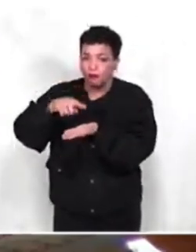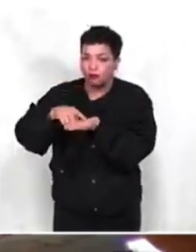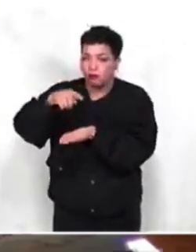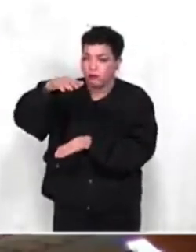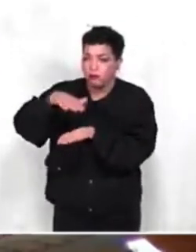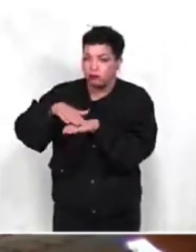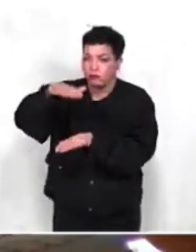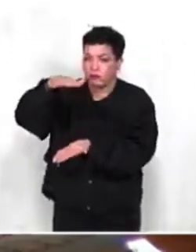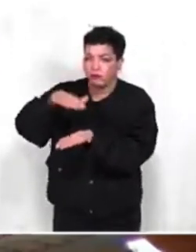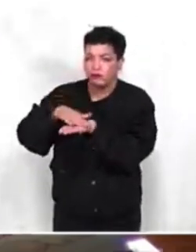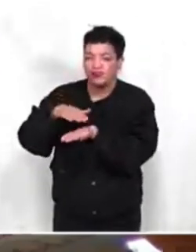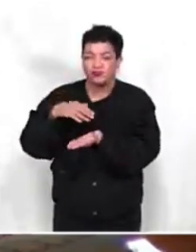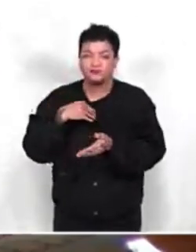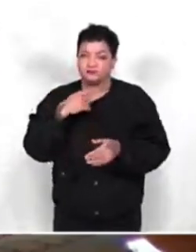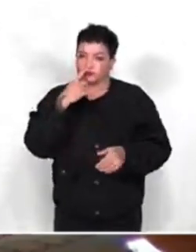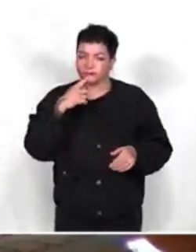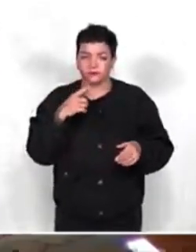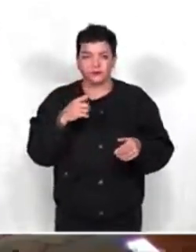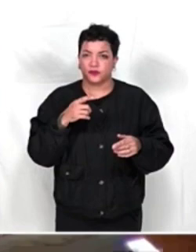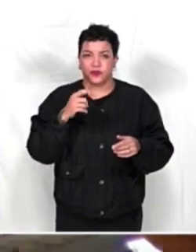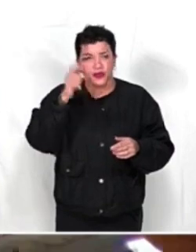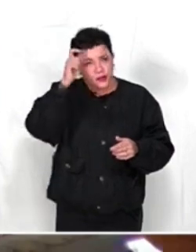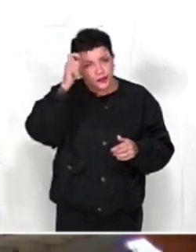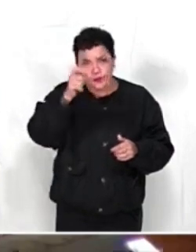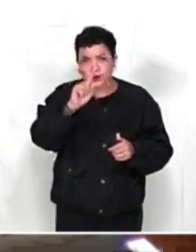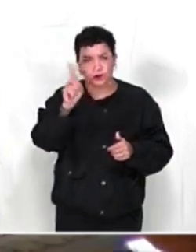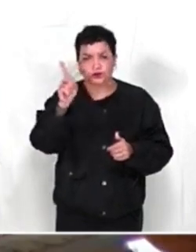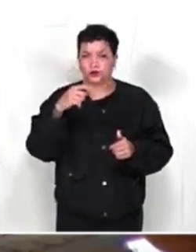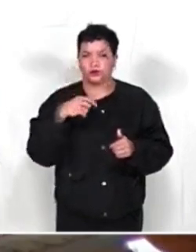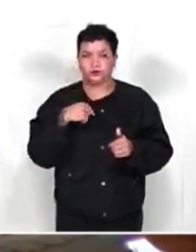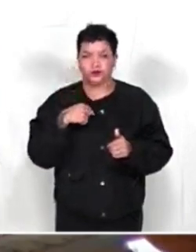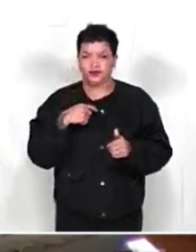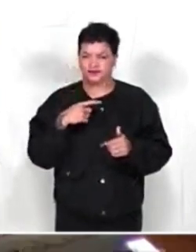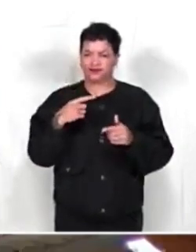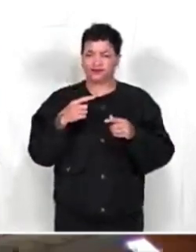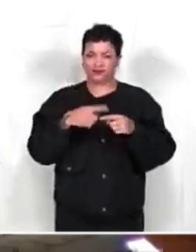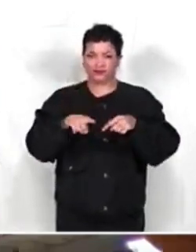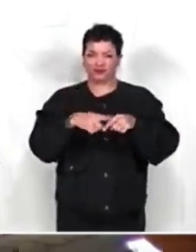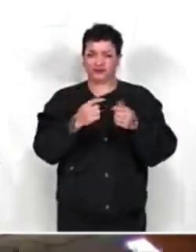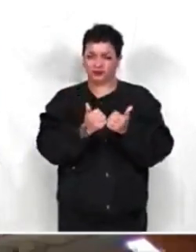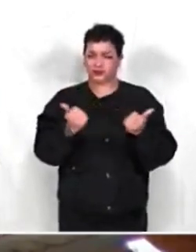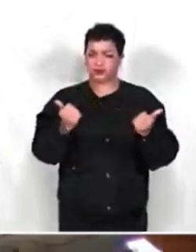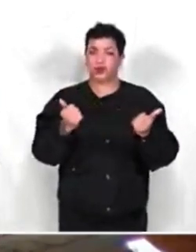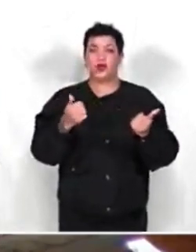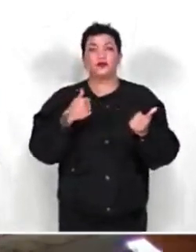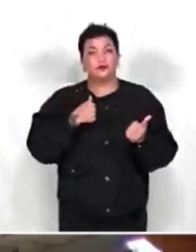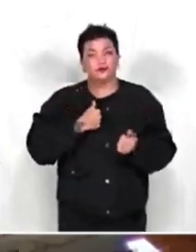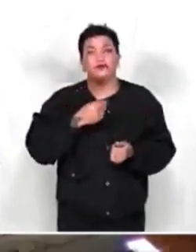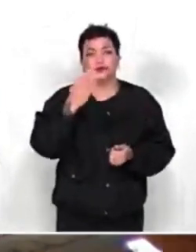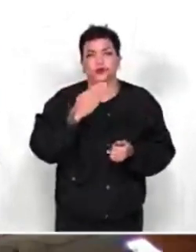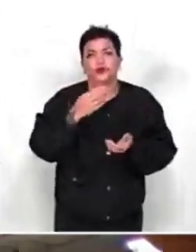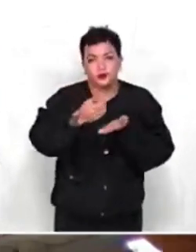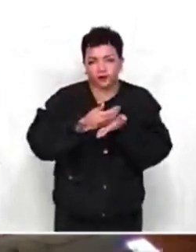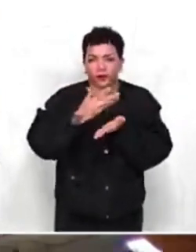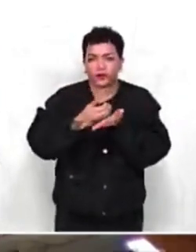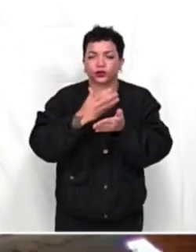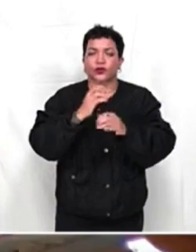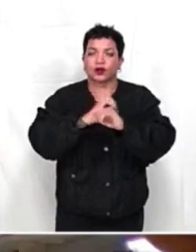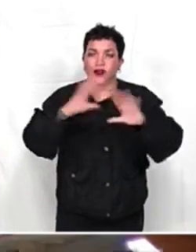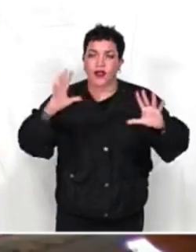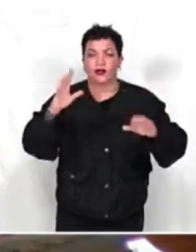va véritablement d'incohérence en contradiction. Et moi, ce que je souhaiterais, c'est que vous puissiez un peu plus nous éclairer, parce qu'aujourd'hui, on a toutes les